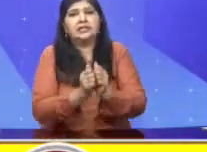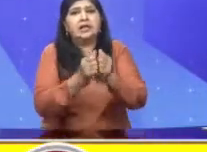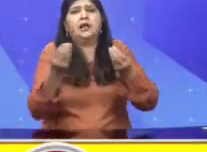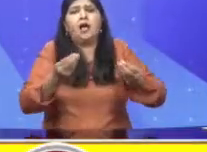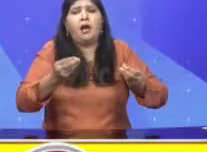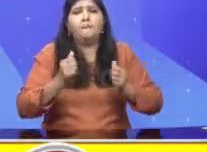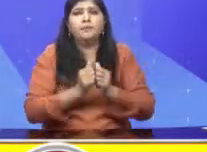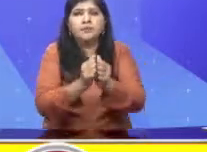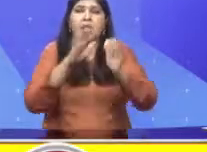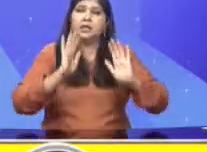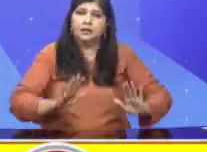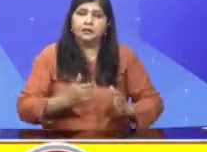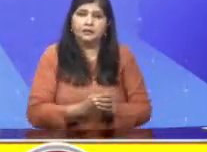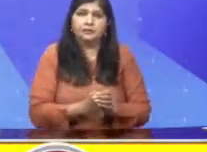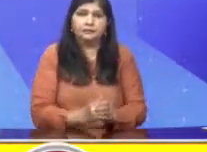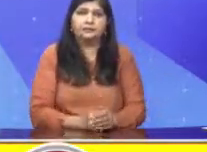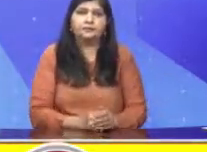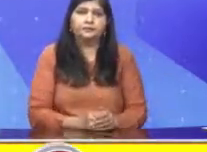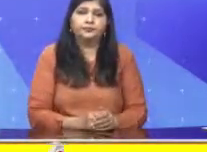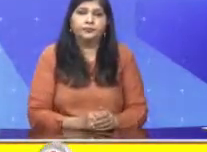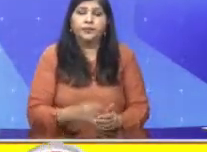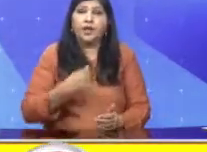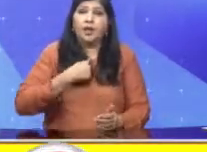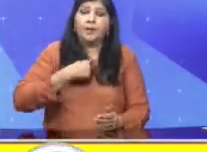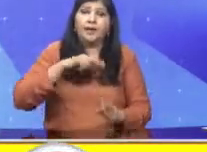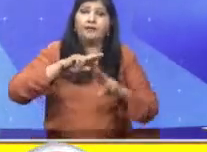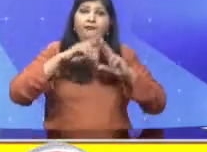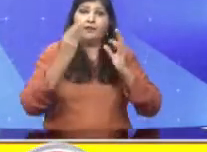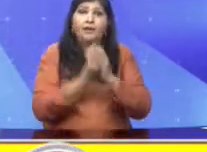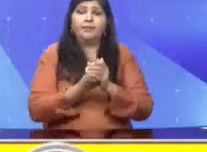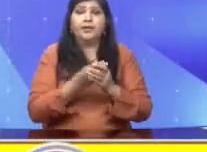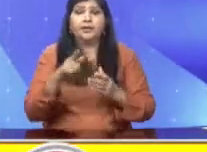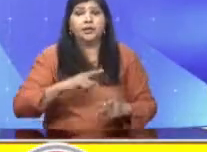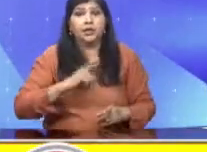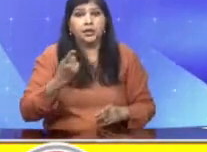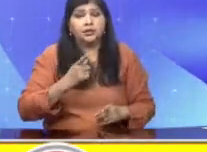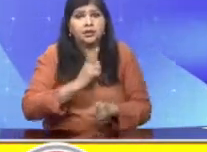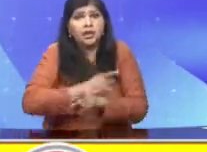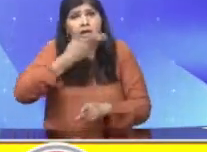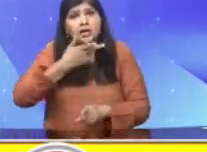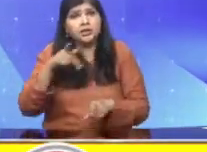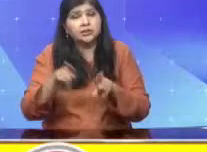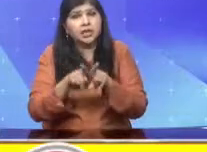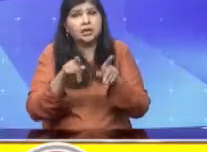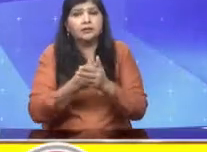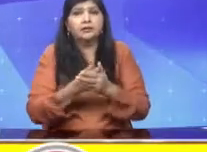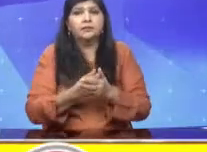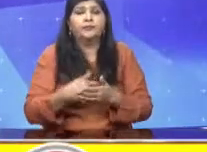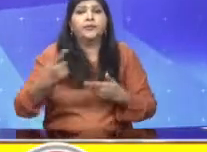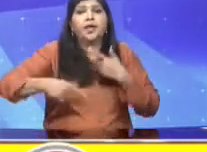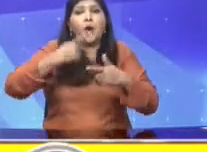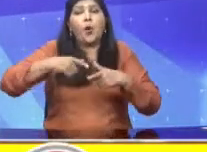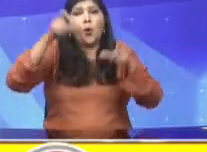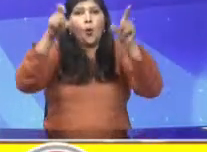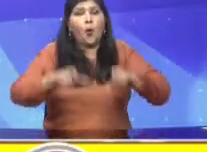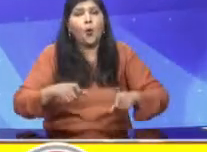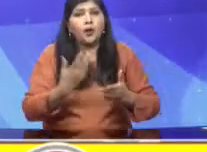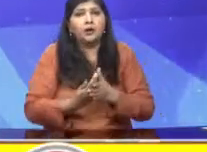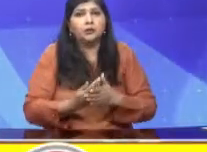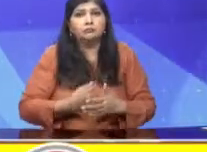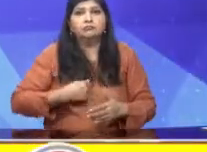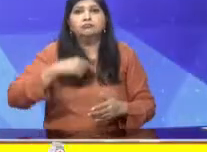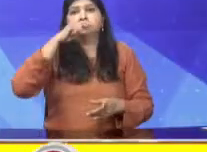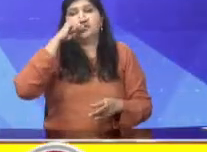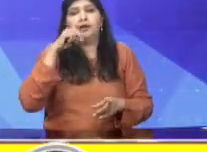सहज हिस्सा बन जाना चाहिए। हमारे परिवारों की ऐसी प्रंपरा बन जानी चाहिए जिससे हर एक सदस्य को